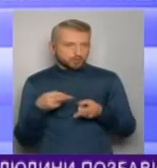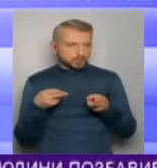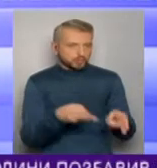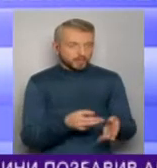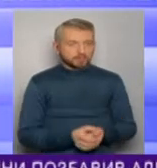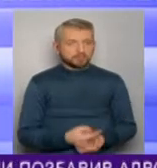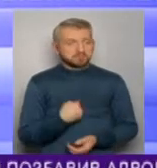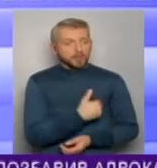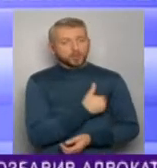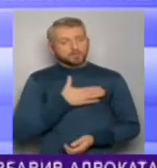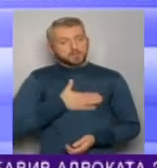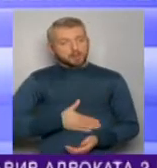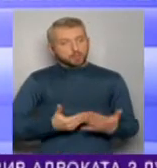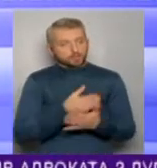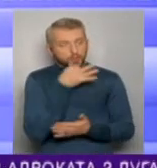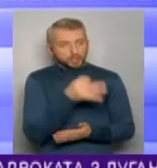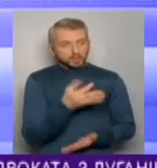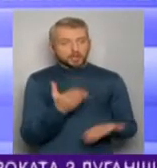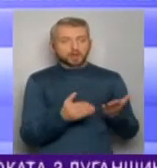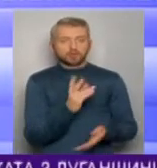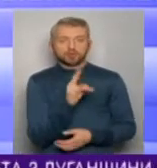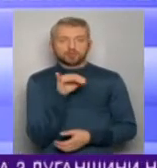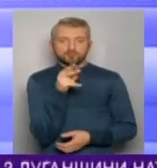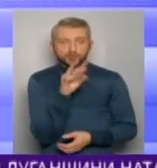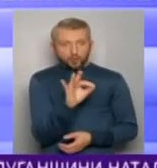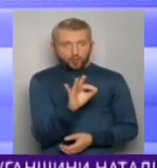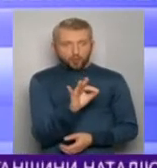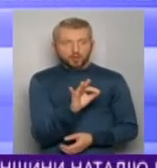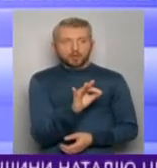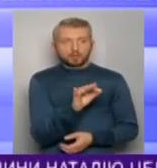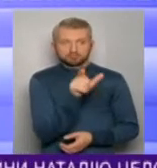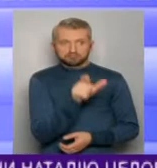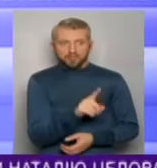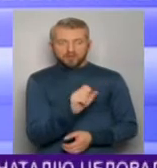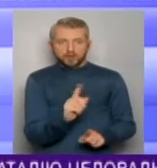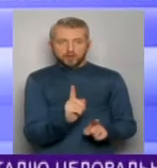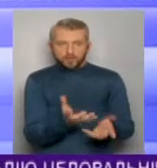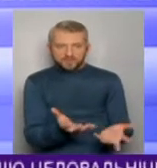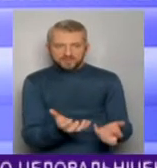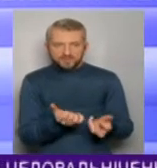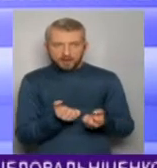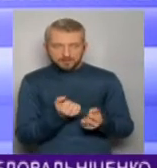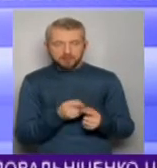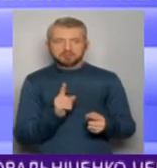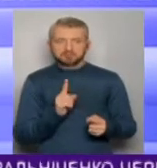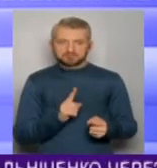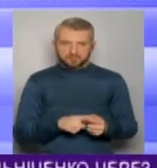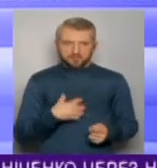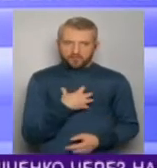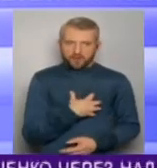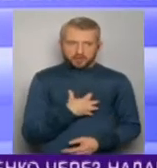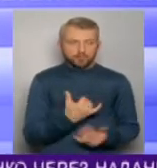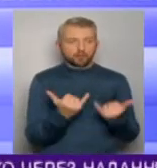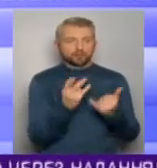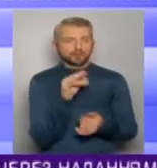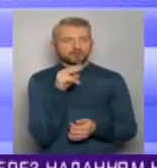таке приємну новину сказати. Ви знаєте, якщо Віталій Володимирович вже за щось дякує, то це повірте на російській мові дорогого стоїть. Сьогодні Віталій